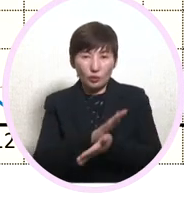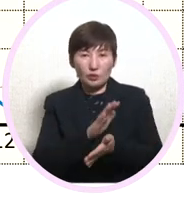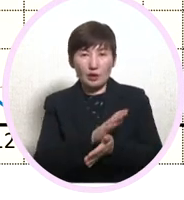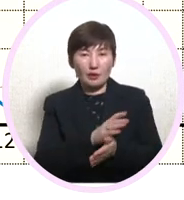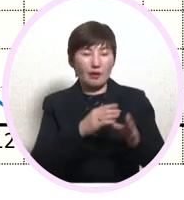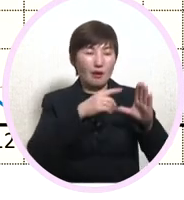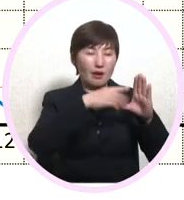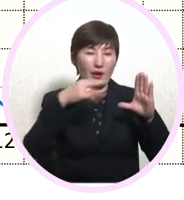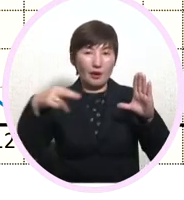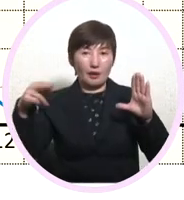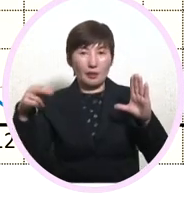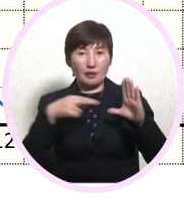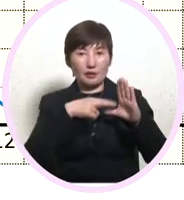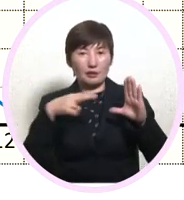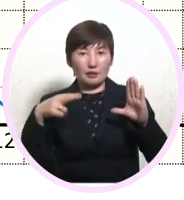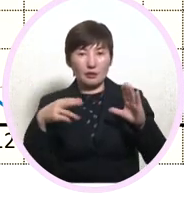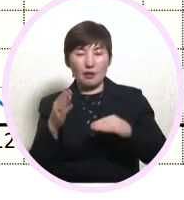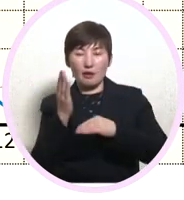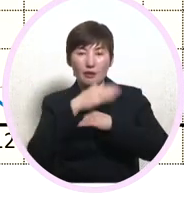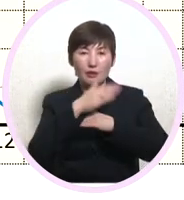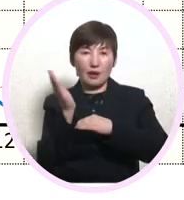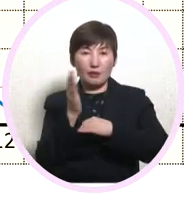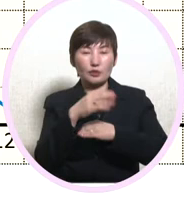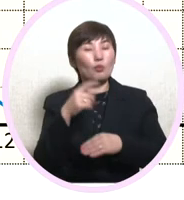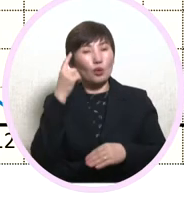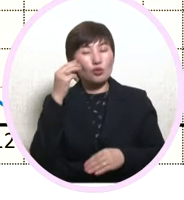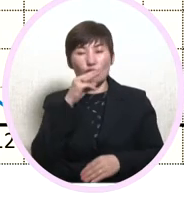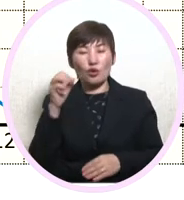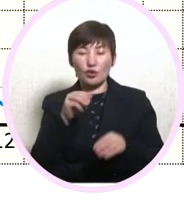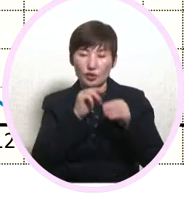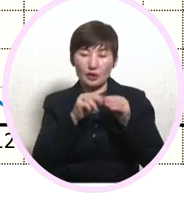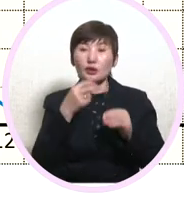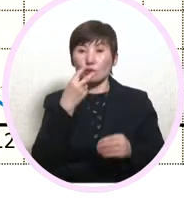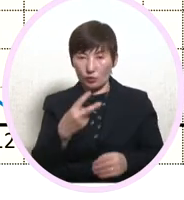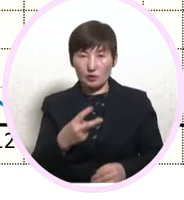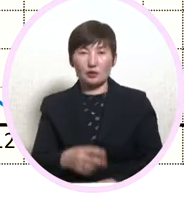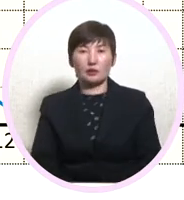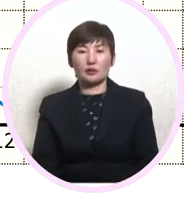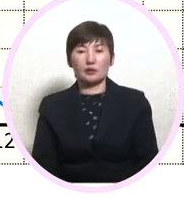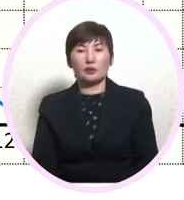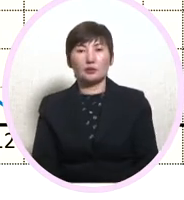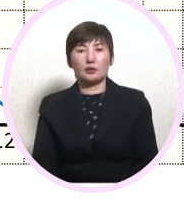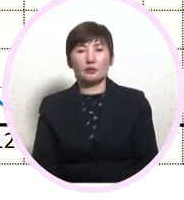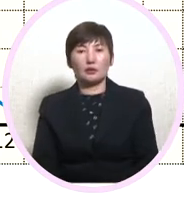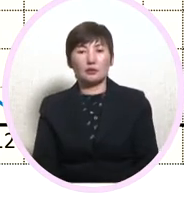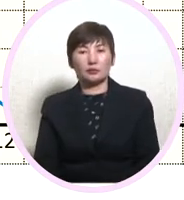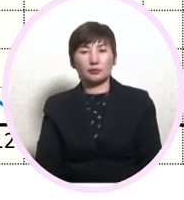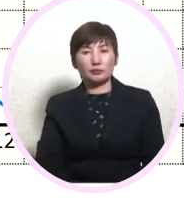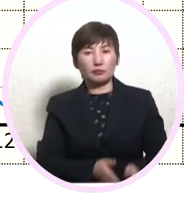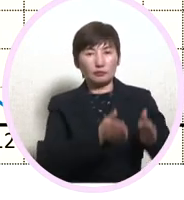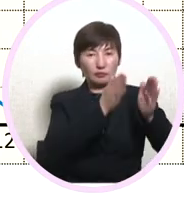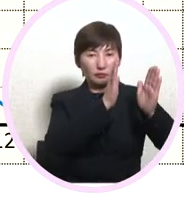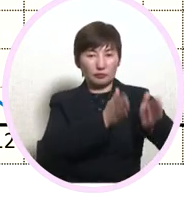хурдтал налалтуудыг шалгая. Тэгэхээр одоо хөдөлгөөн тус бүрийнх нь хурдтгалыг